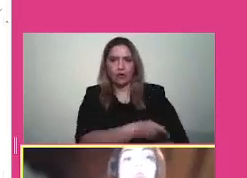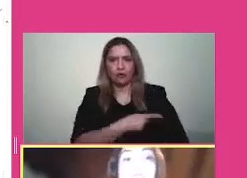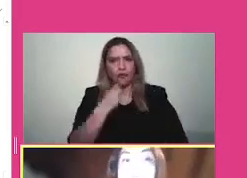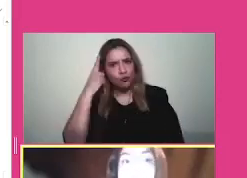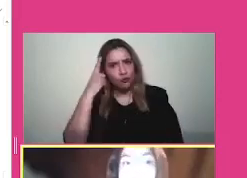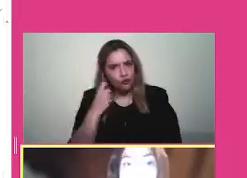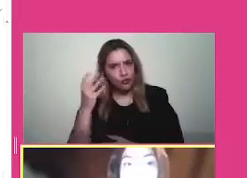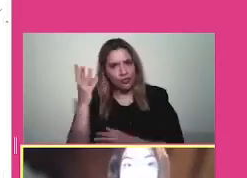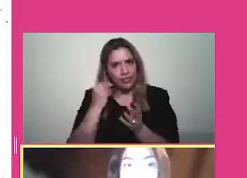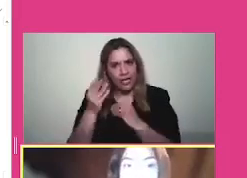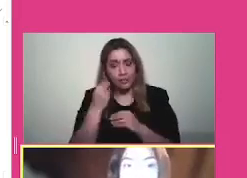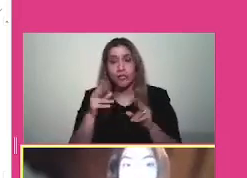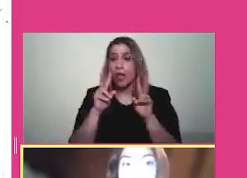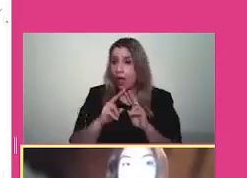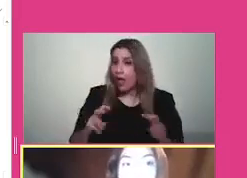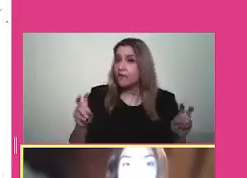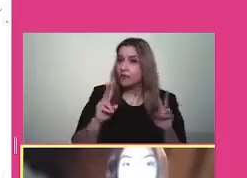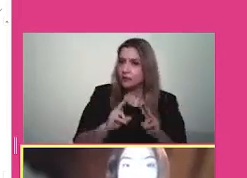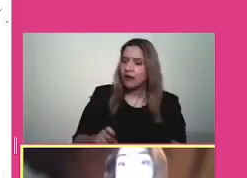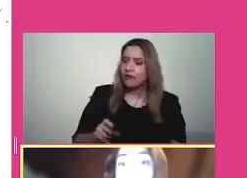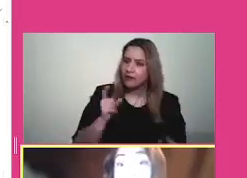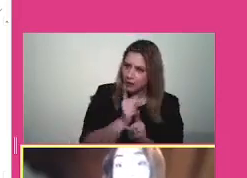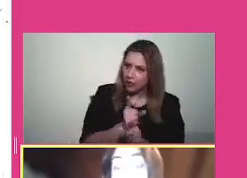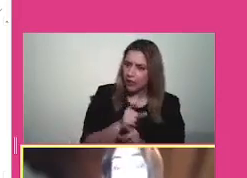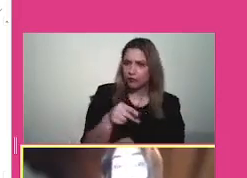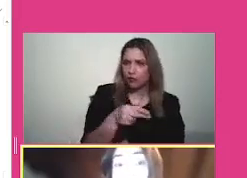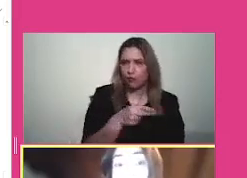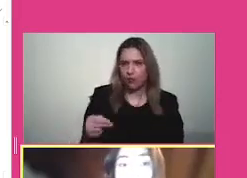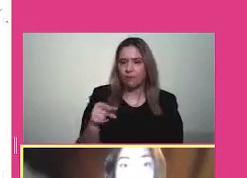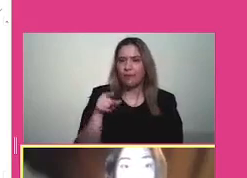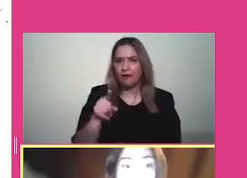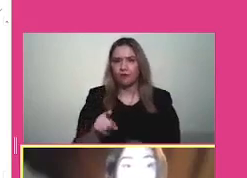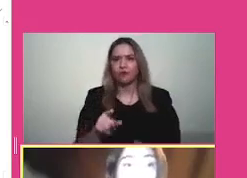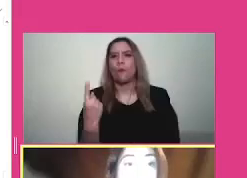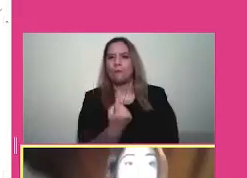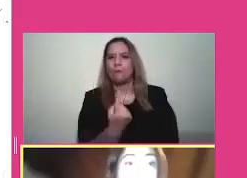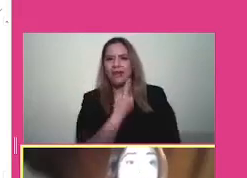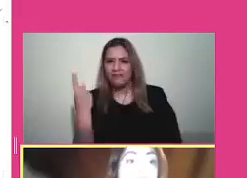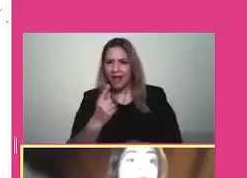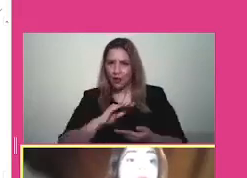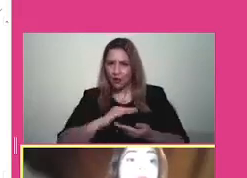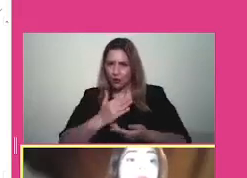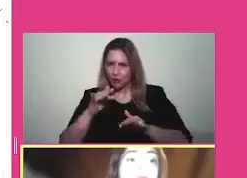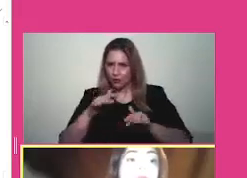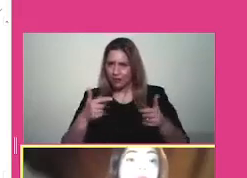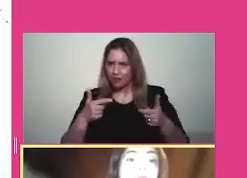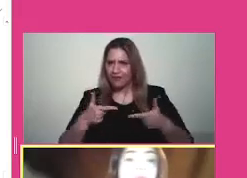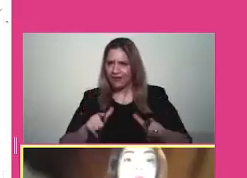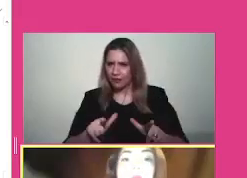Είναι πολλές οι έρευνες που γίνονται πάνω σε αυτό το κομμάτι με τα τρισδιάστατα περιβάλλοντα.